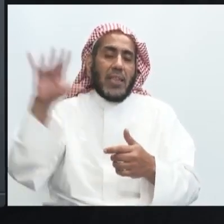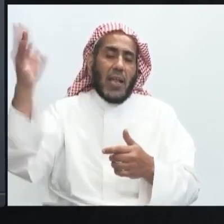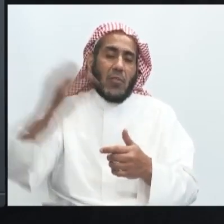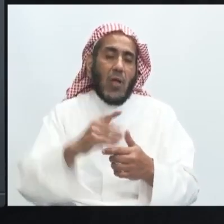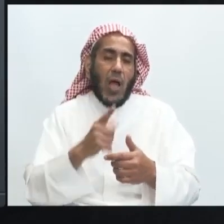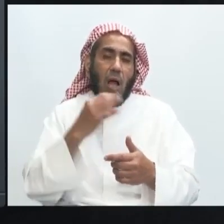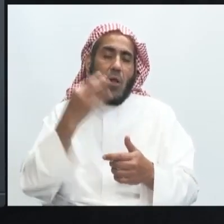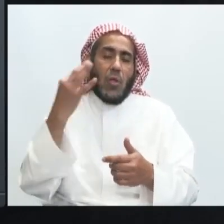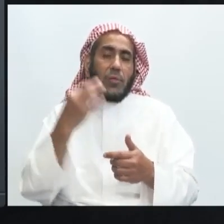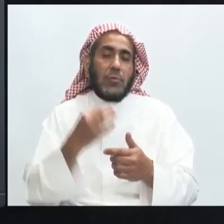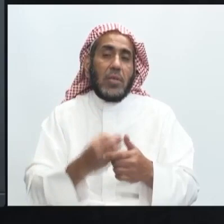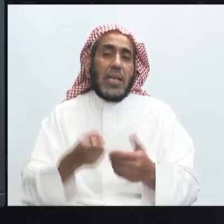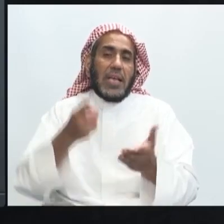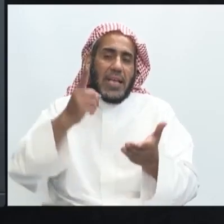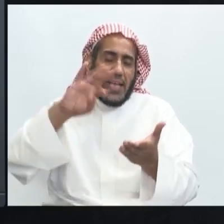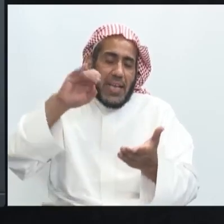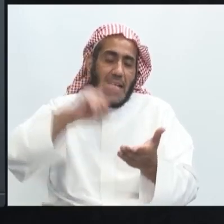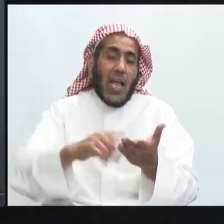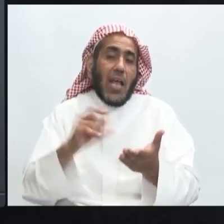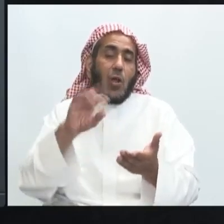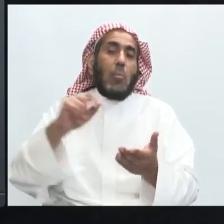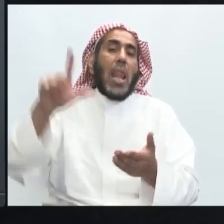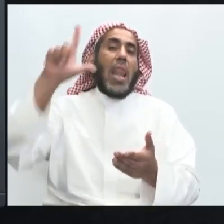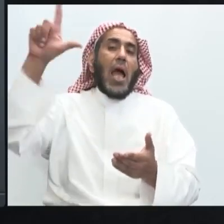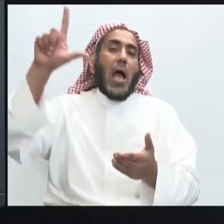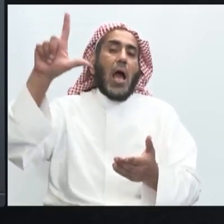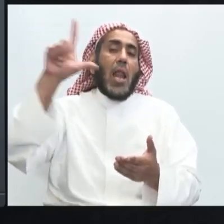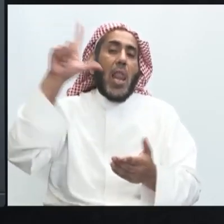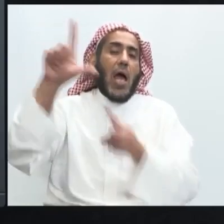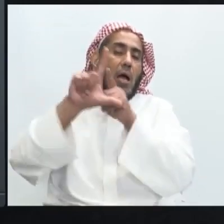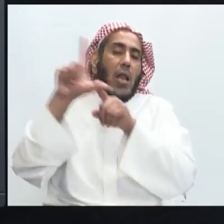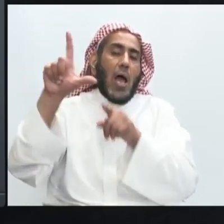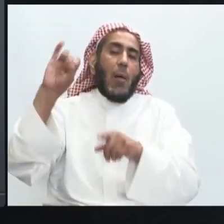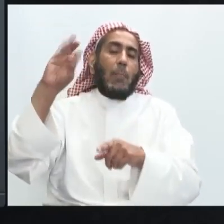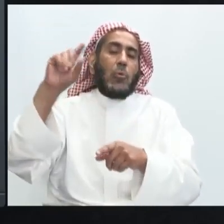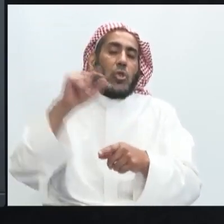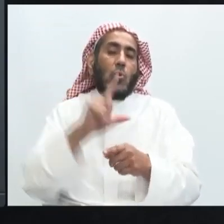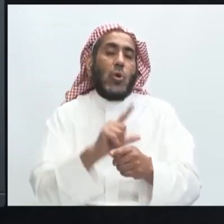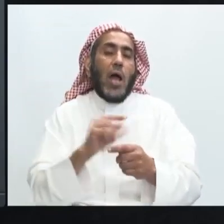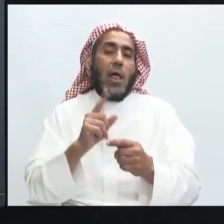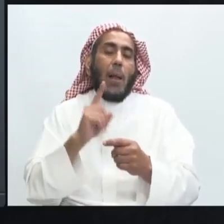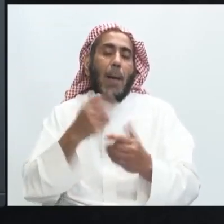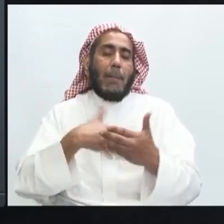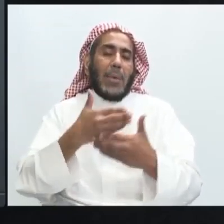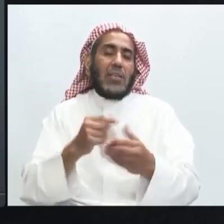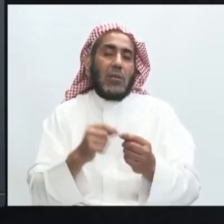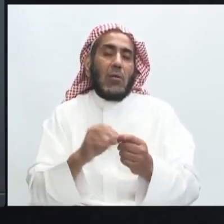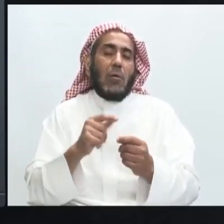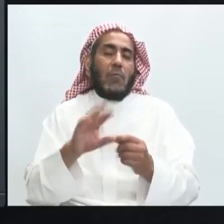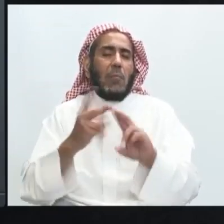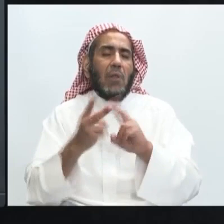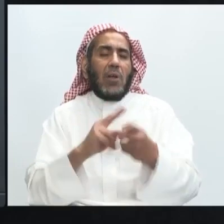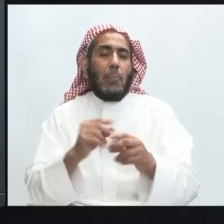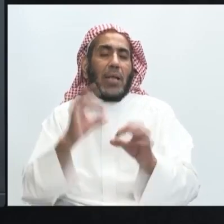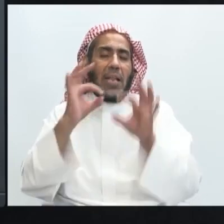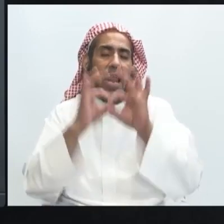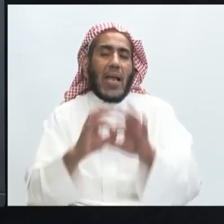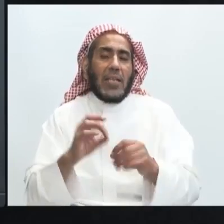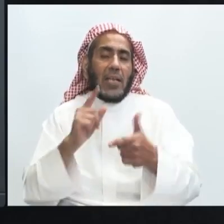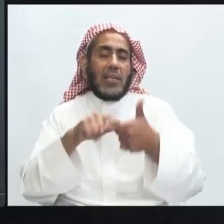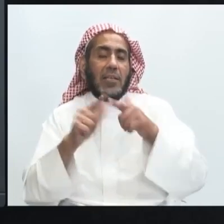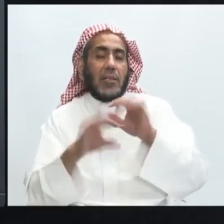قالوا الثلاثه انا اليكم لمرسلون نمر سنون هذا الباب بعد شرح ذلك ما الفرق بين الايتين